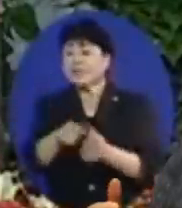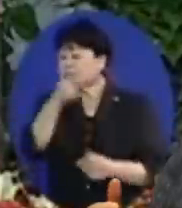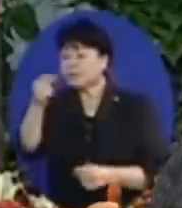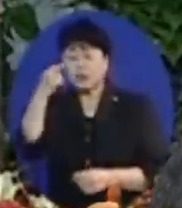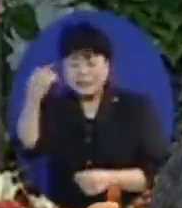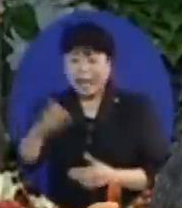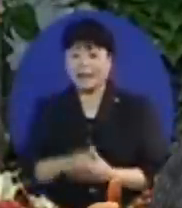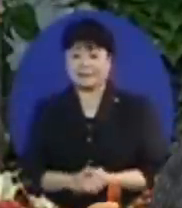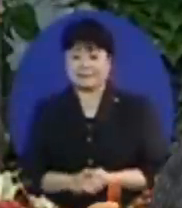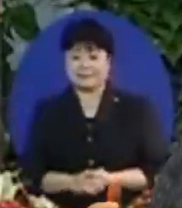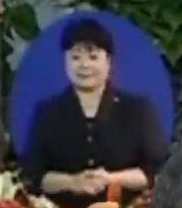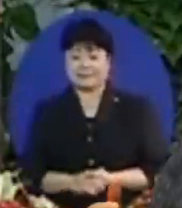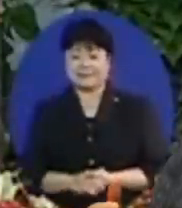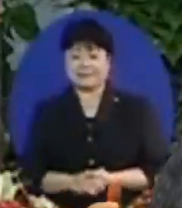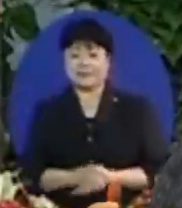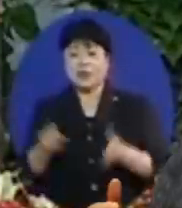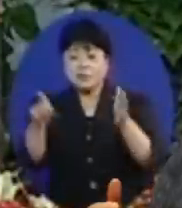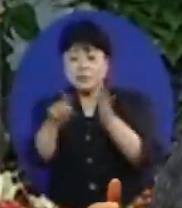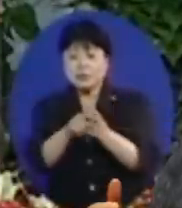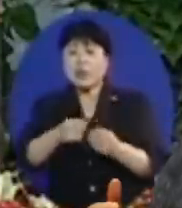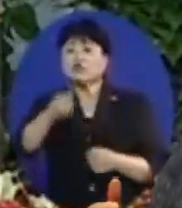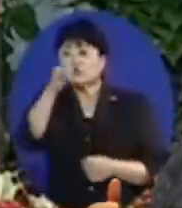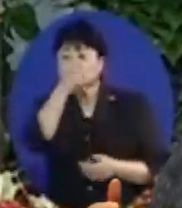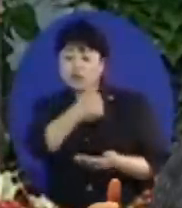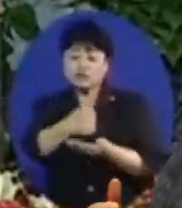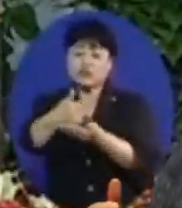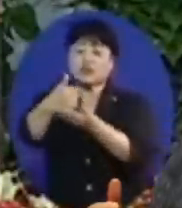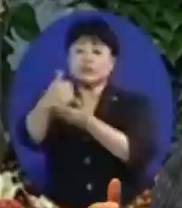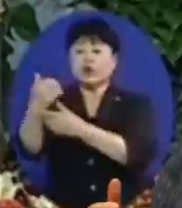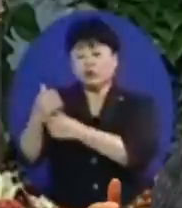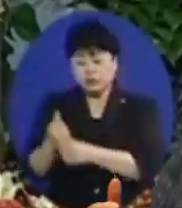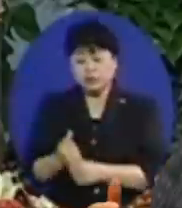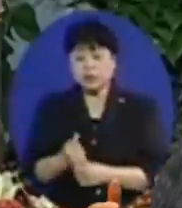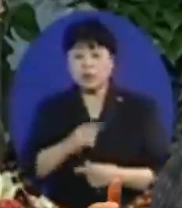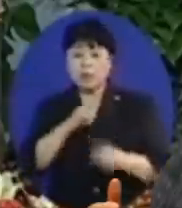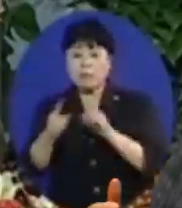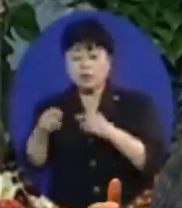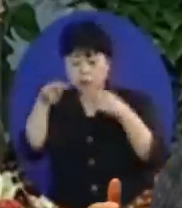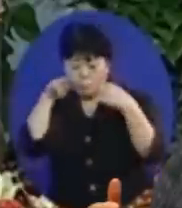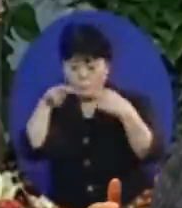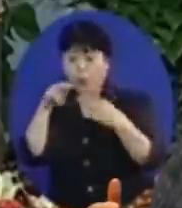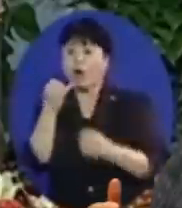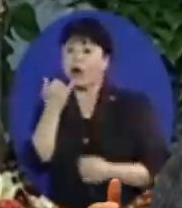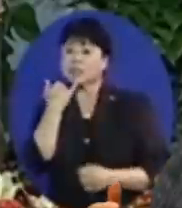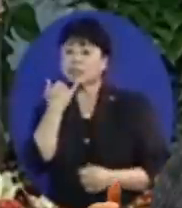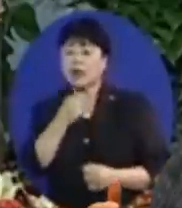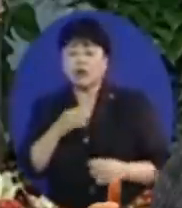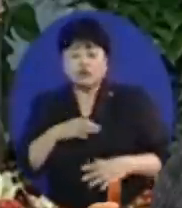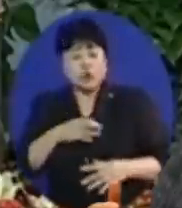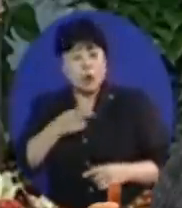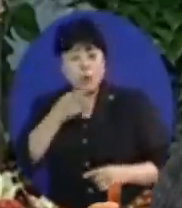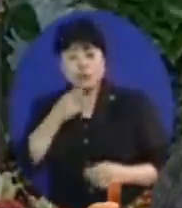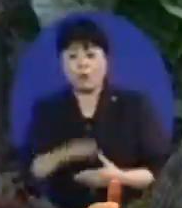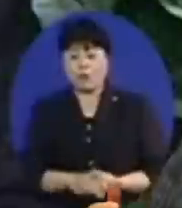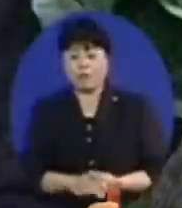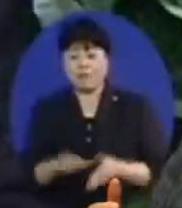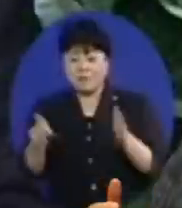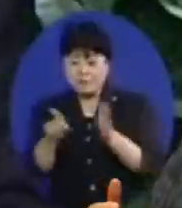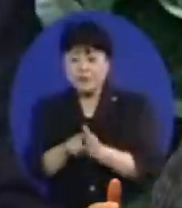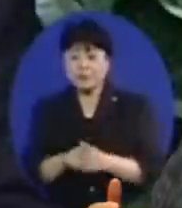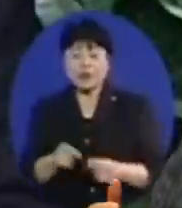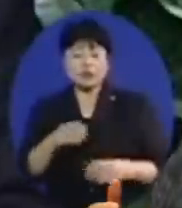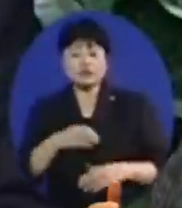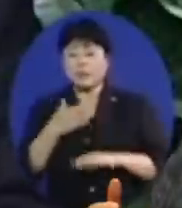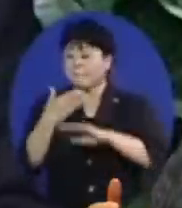없느냐라고 말씀한 것입니다. 믿음을 가지고 주님을 의지하고 주 말씀을 바라보았다면 두려워하지 않습니다. 믿음과